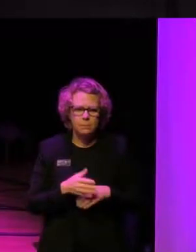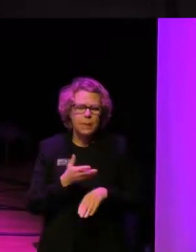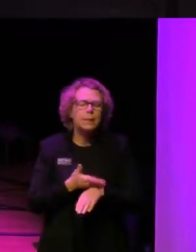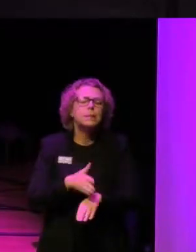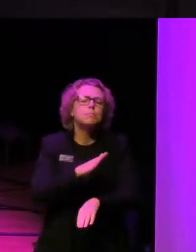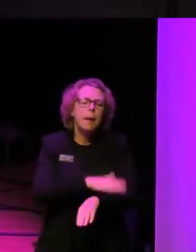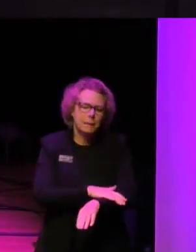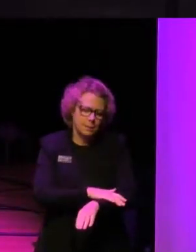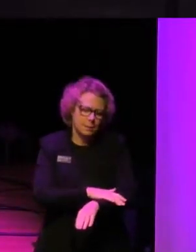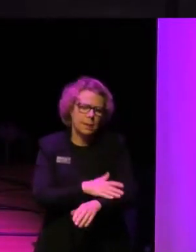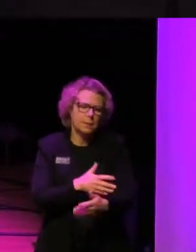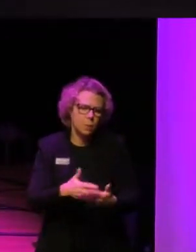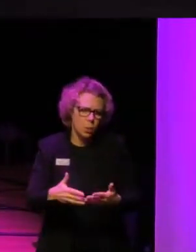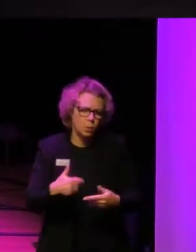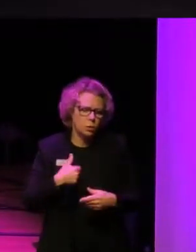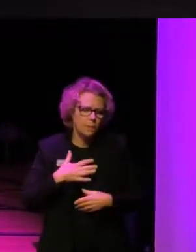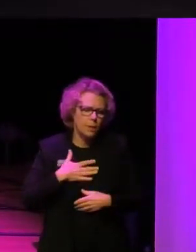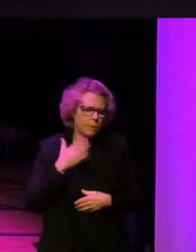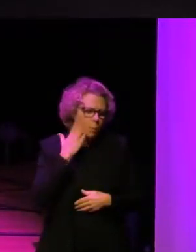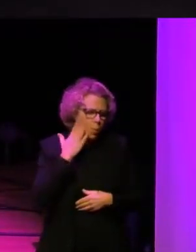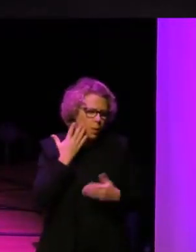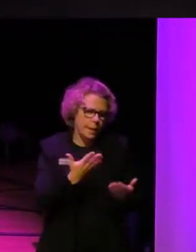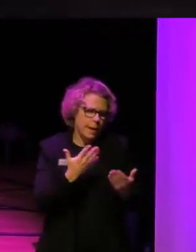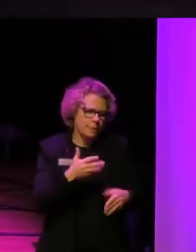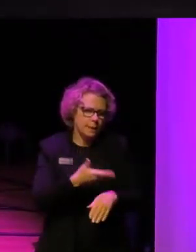spanska, för att jag vill leva i Spanien.